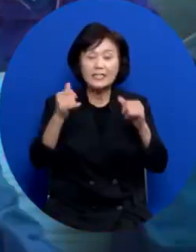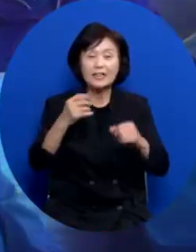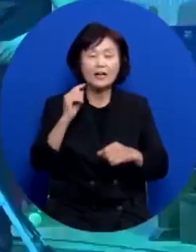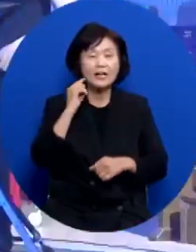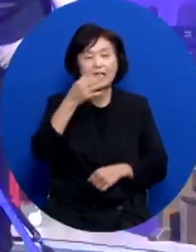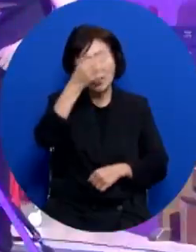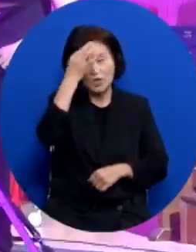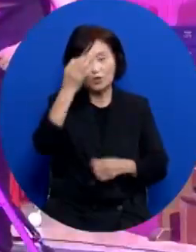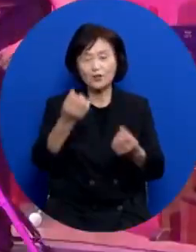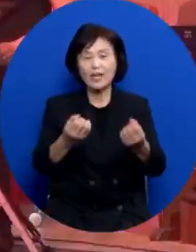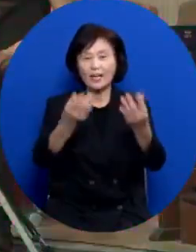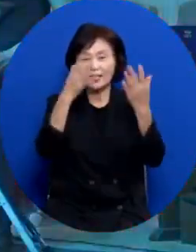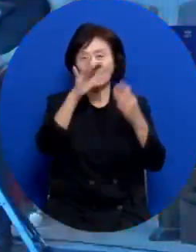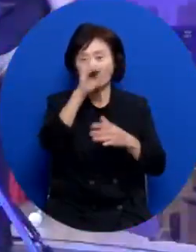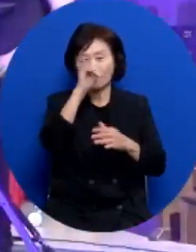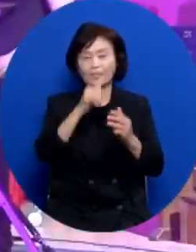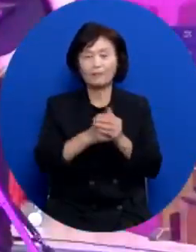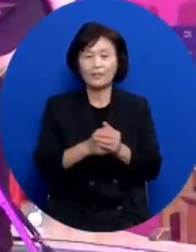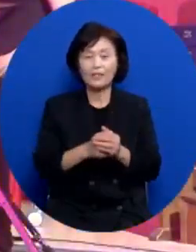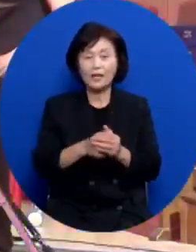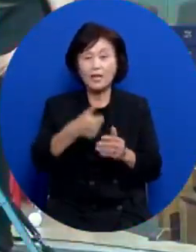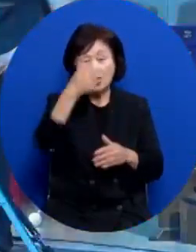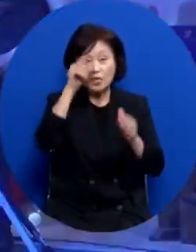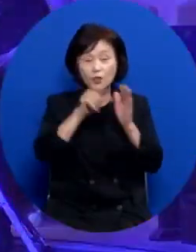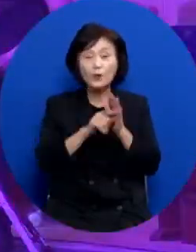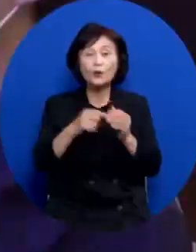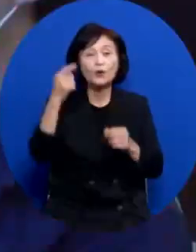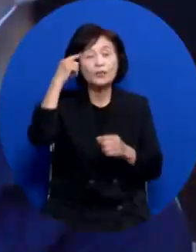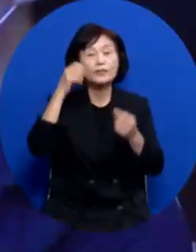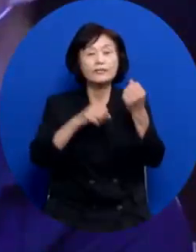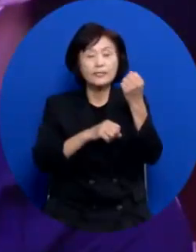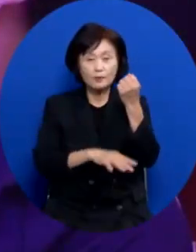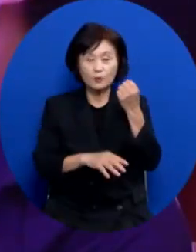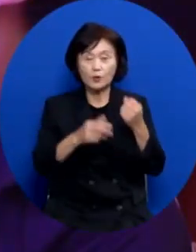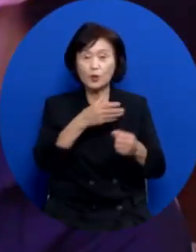예정입니다. 영안복지재단은 기독교 정신을 바탕으로